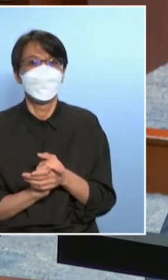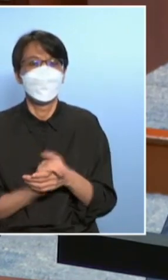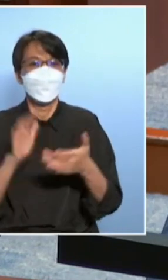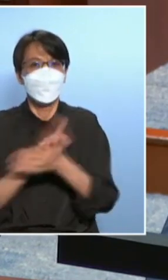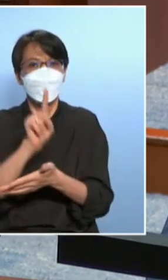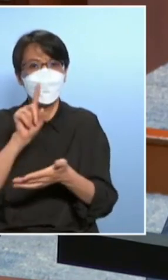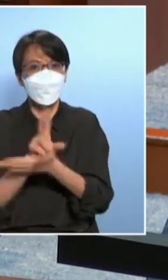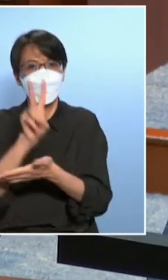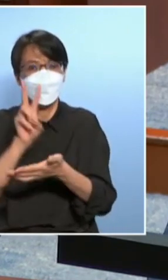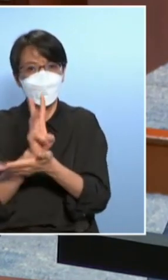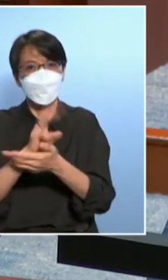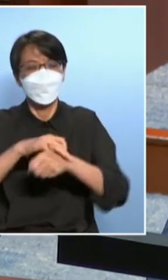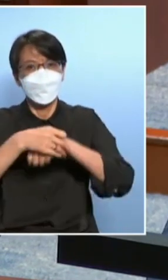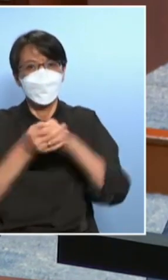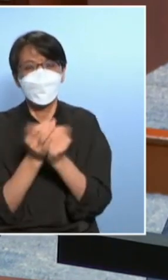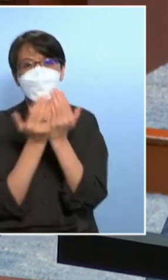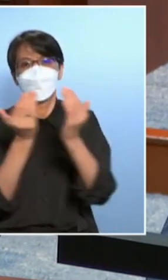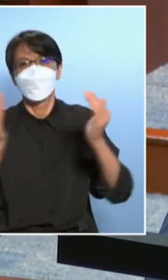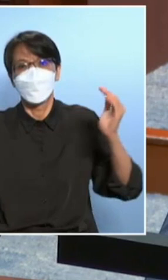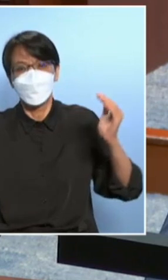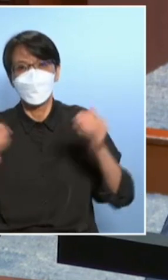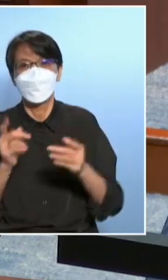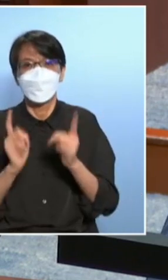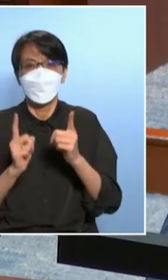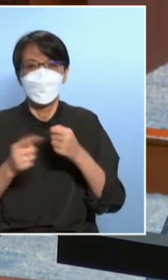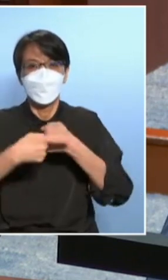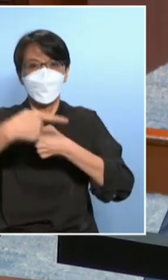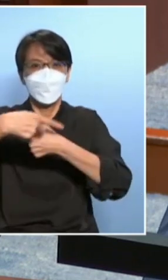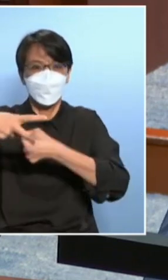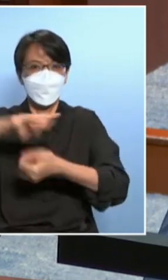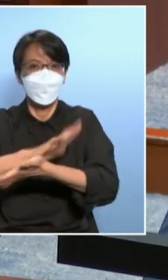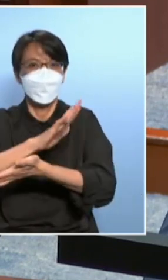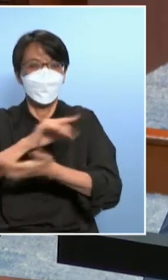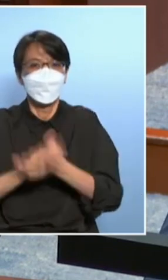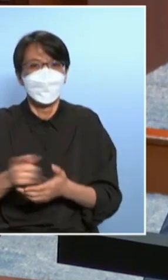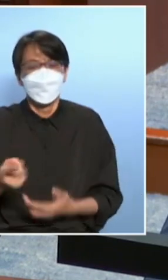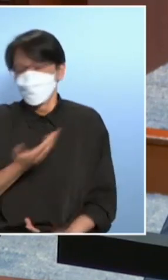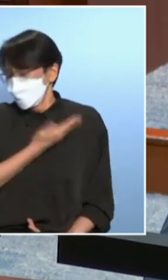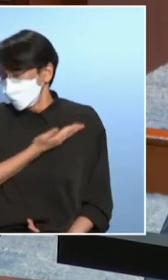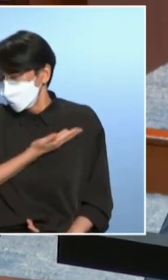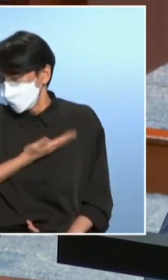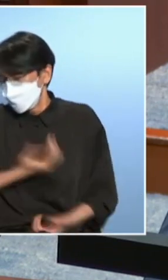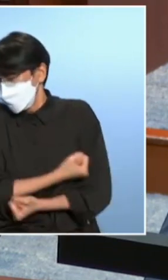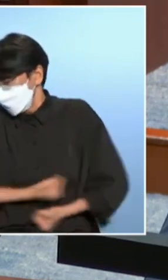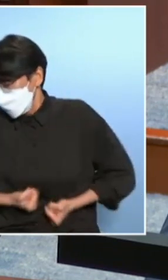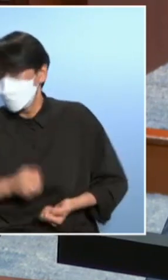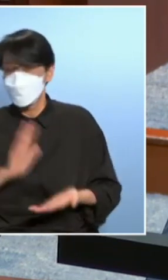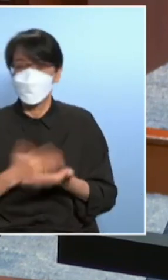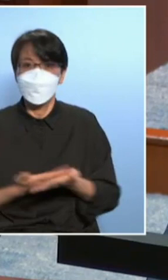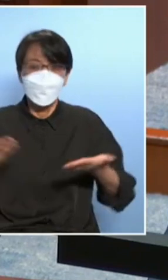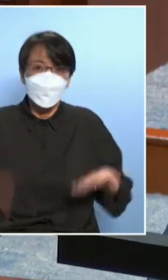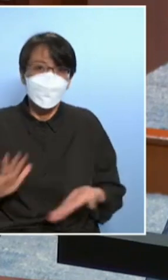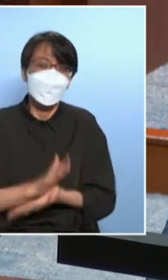三年其實都國際嗰啲冇搞噶啦，頭嗰兩年咧可能其實係即係大家都唔搞咁啊，但係咬實牙根啦。但係大呢今年嘅話咧，開